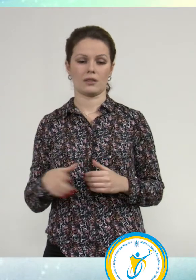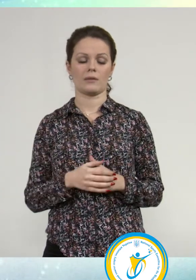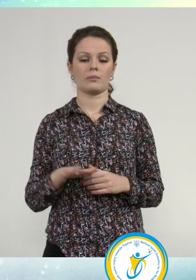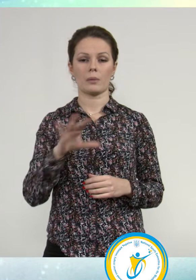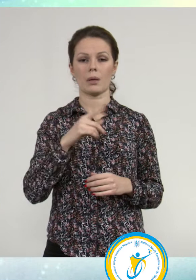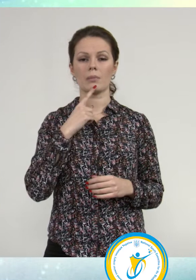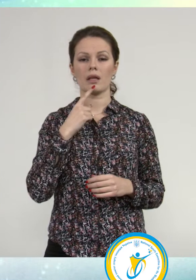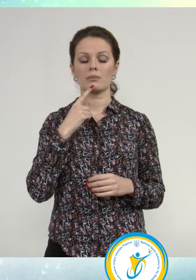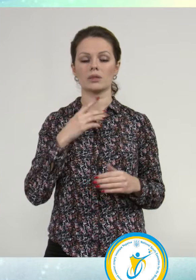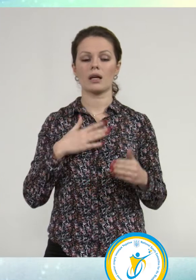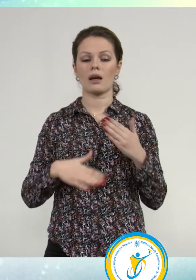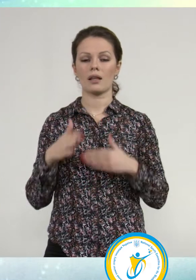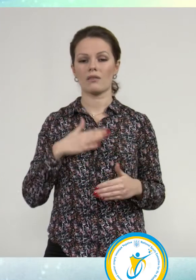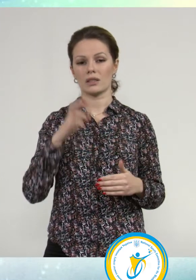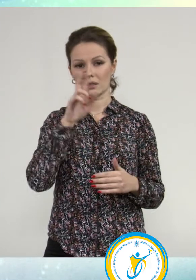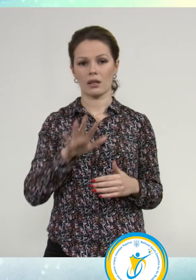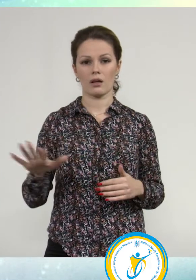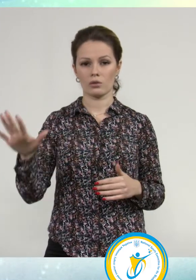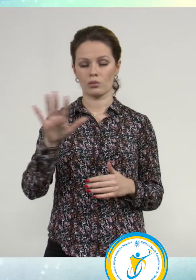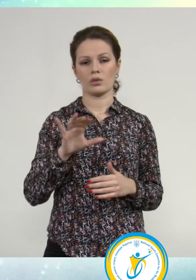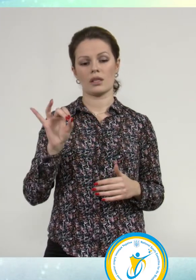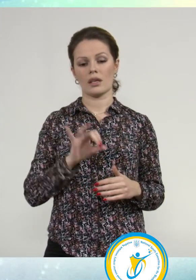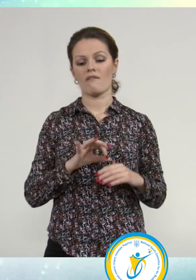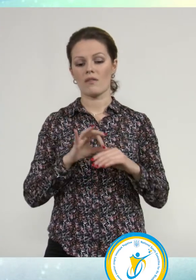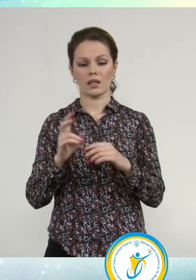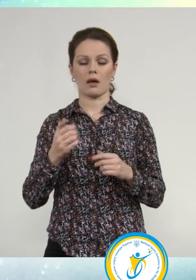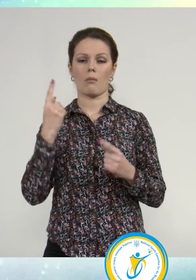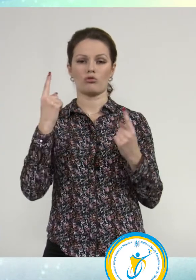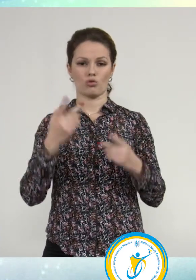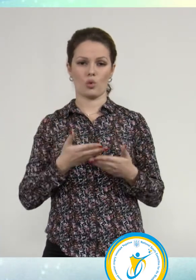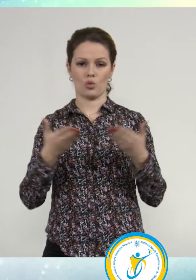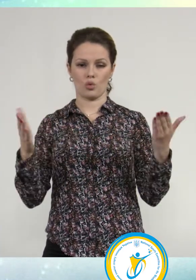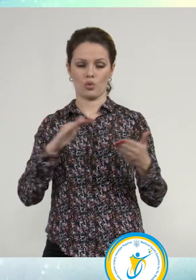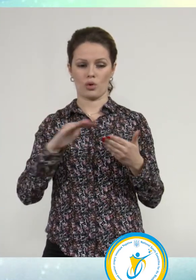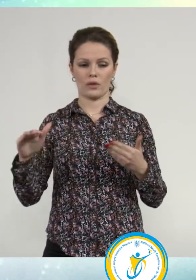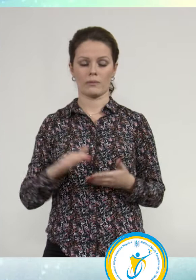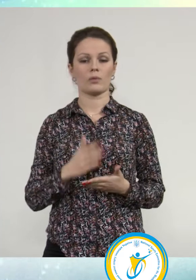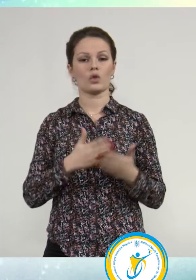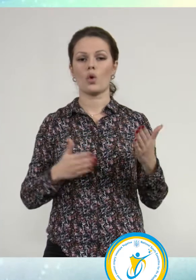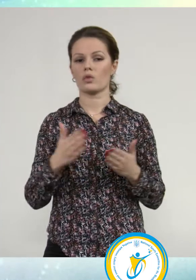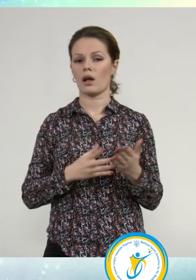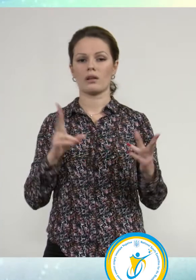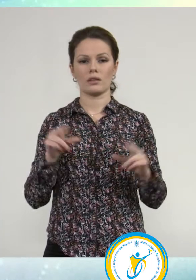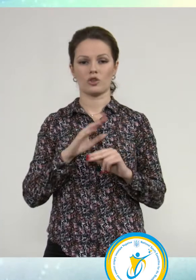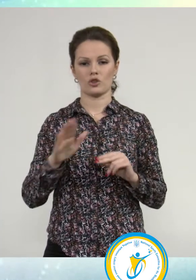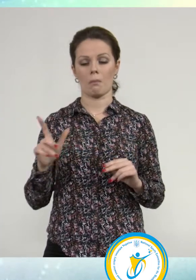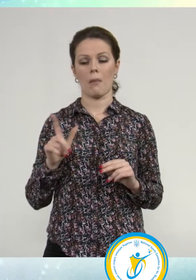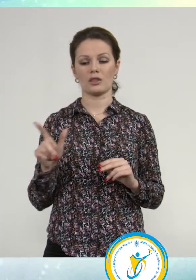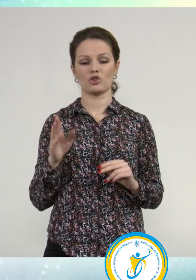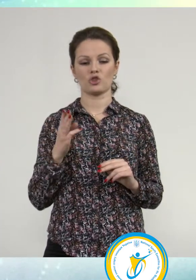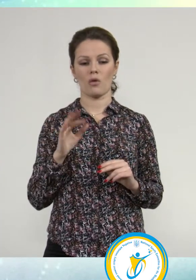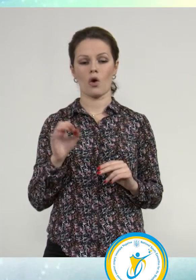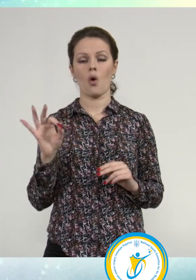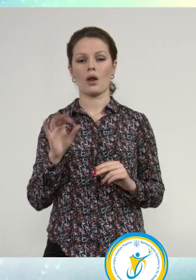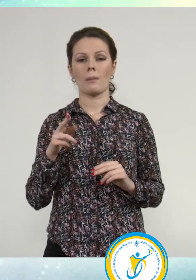намагаємося радувати все-таки страну і виводити її на великий рівень. Тотально не щастить партнерці Шишкової – Ользі